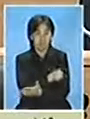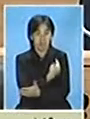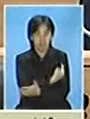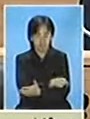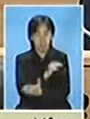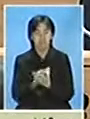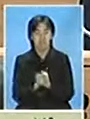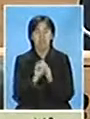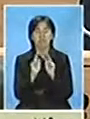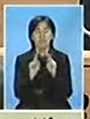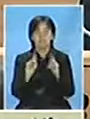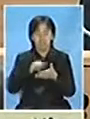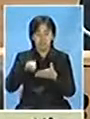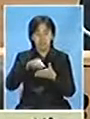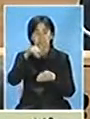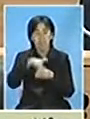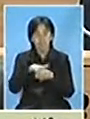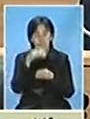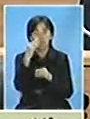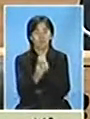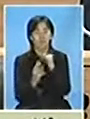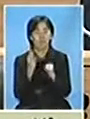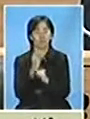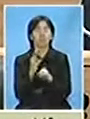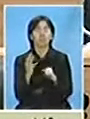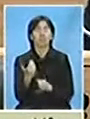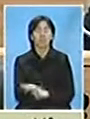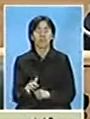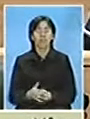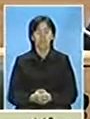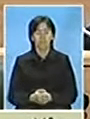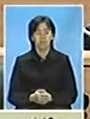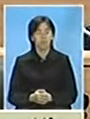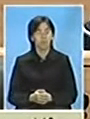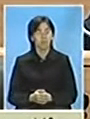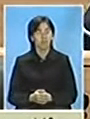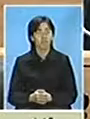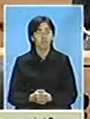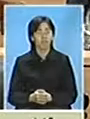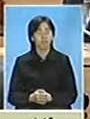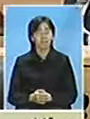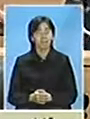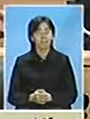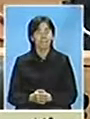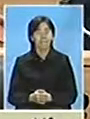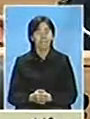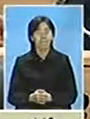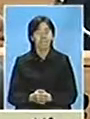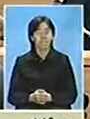ที่มาจากการเลือกตั้งเขาก็ให้4ปีนะครับเพราะฉะนั้นเนี่ยจะ